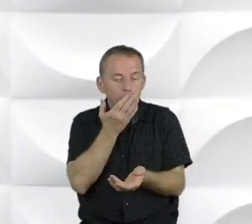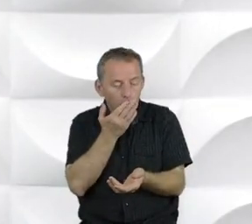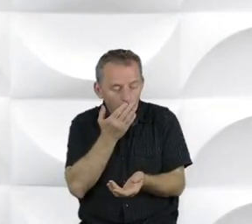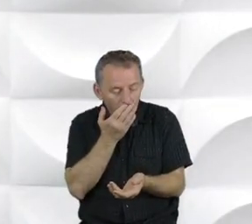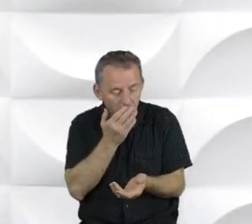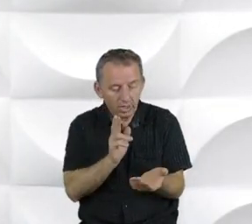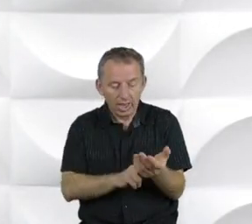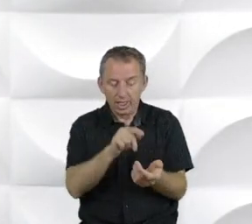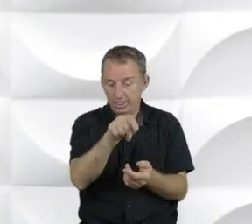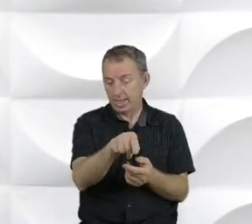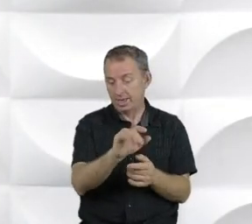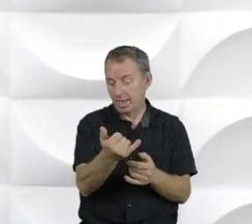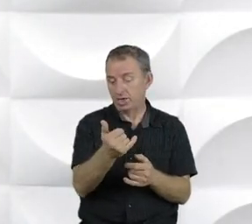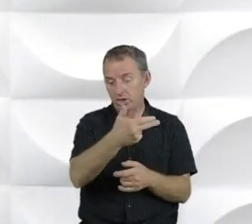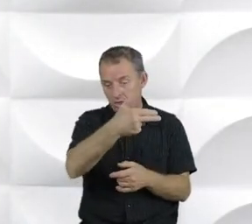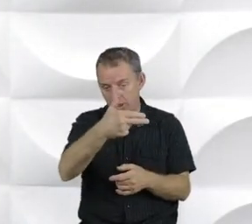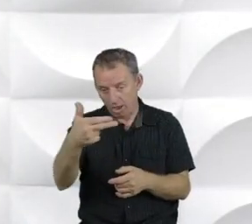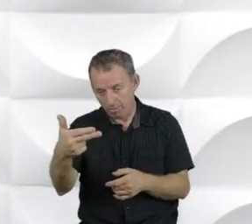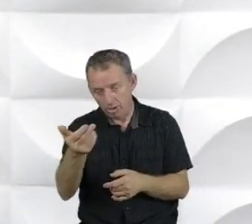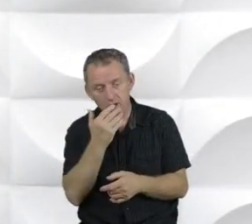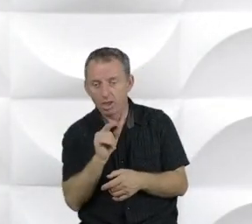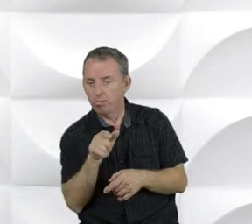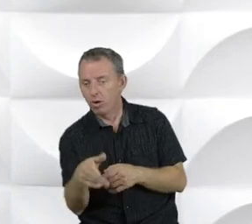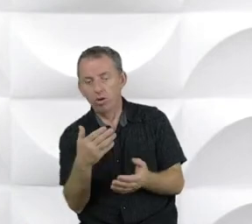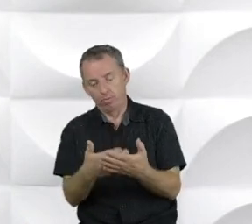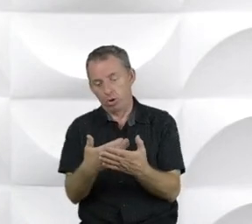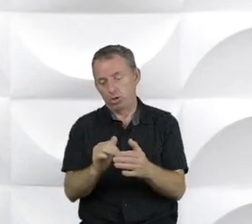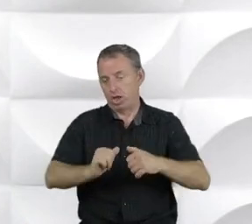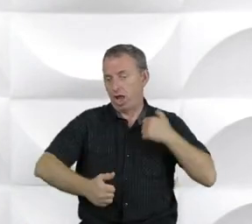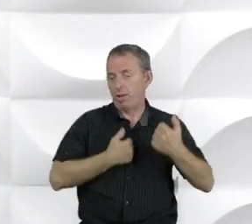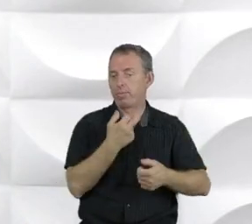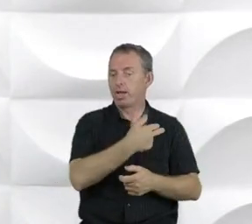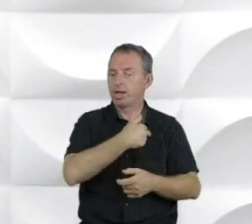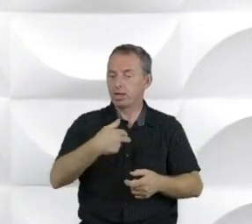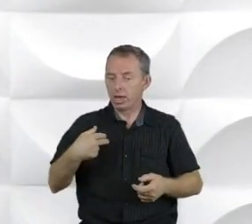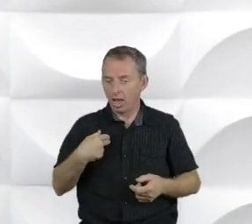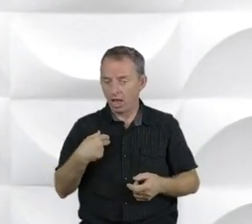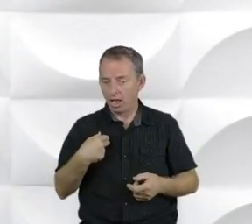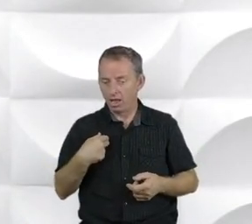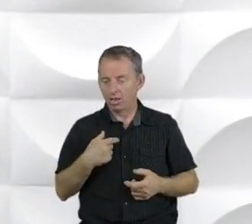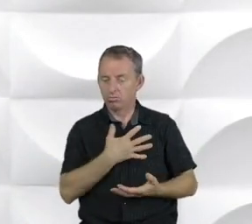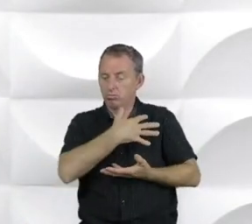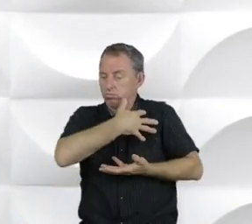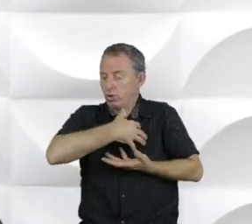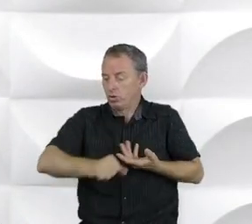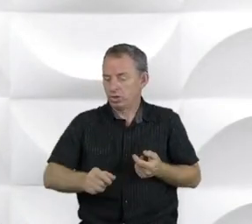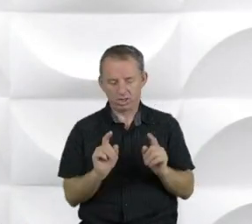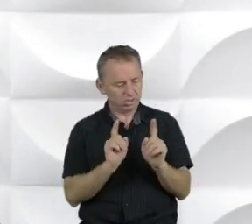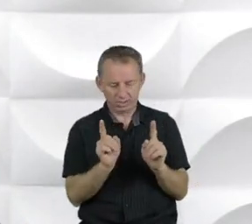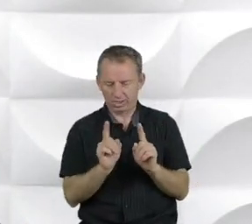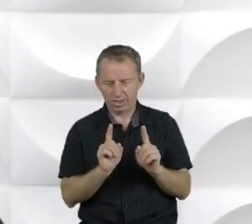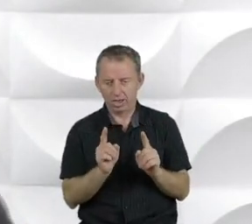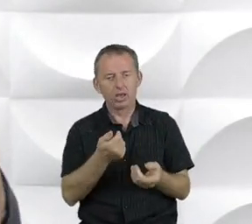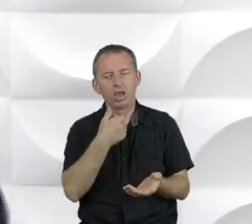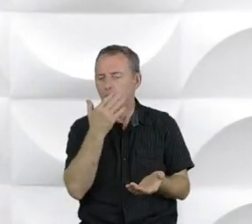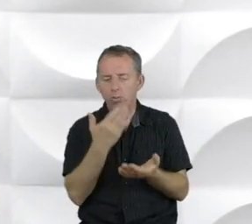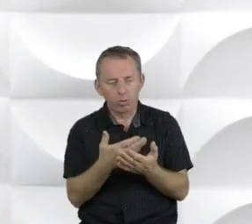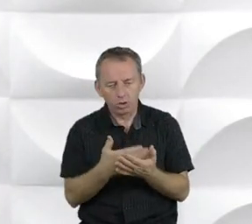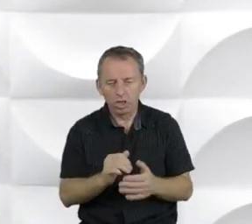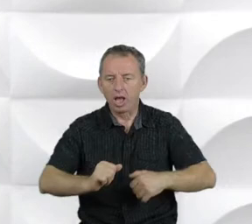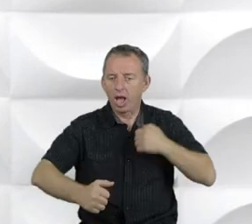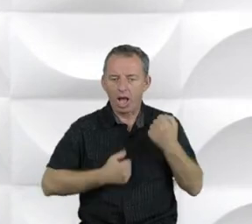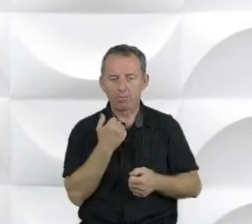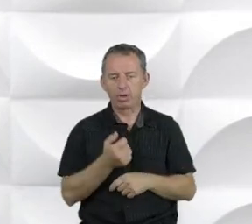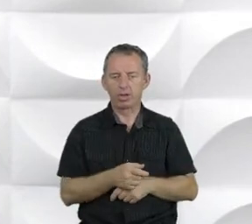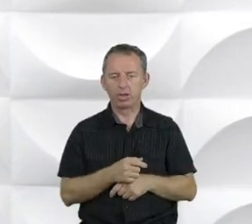dany temat, to nie mówi po to, aby nas postraszyć. To nie mówi po to, aby